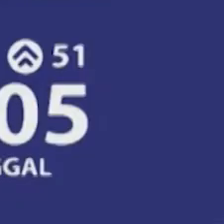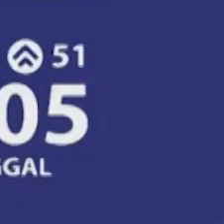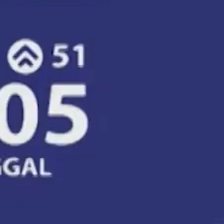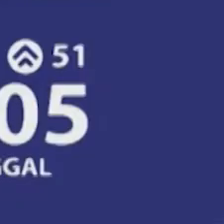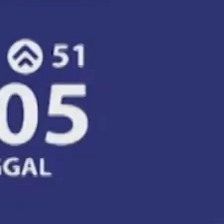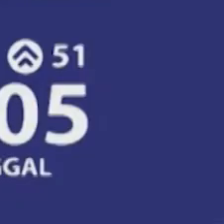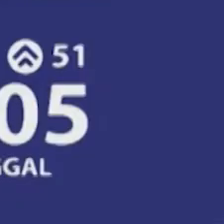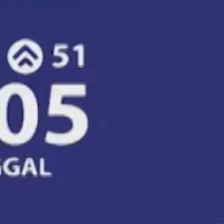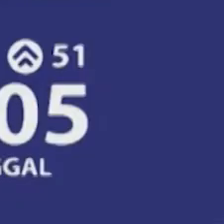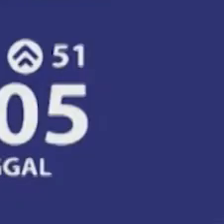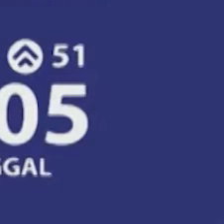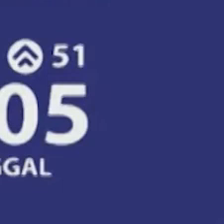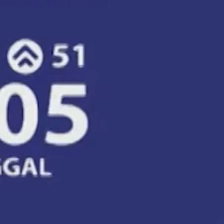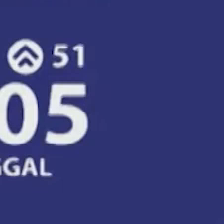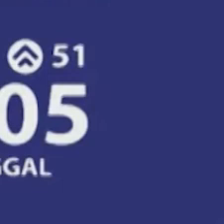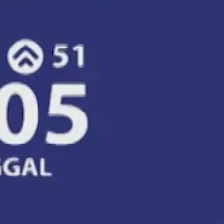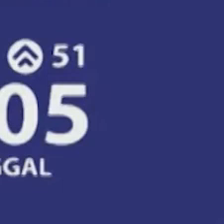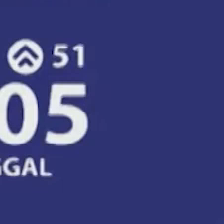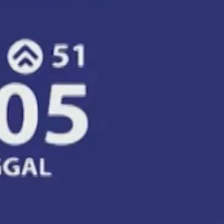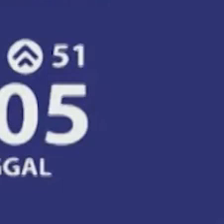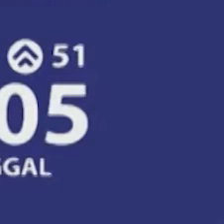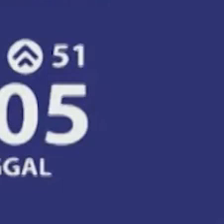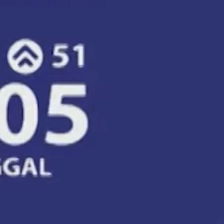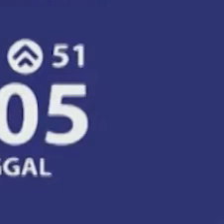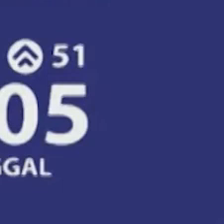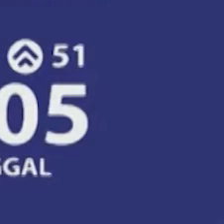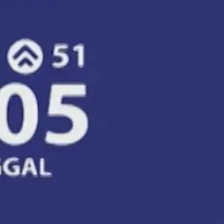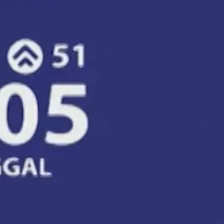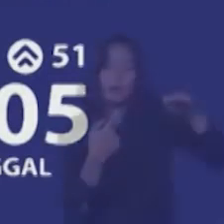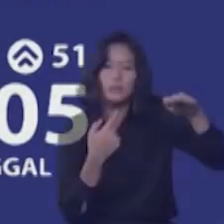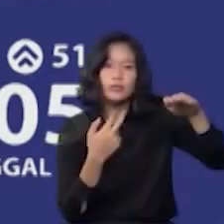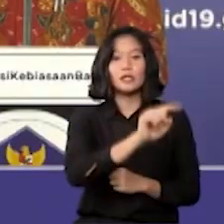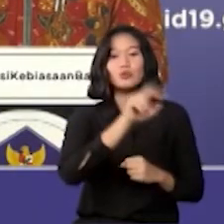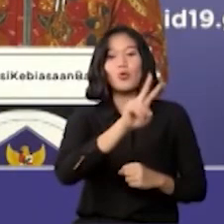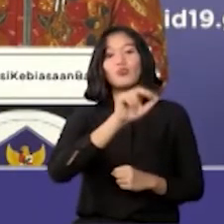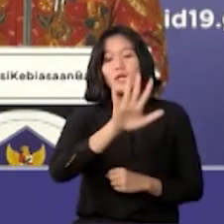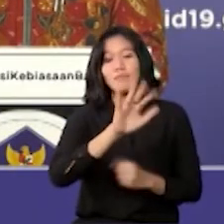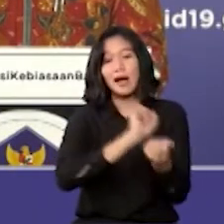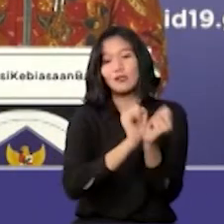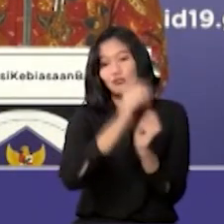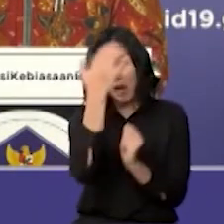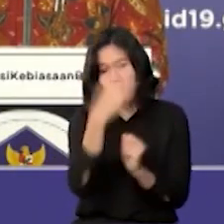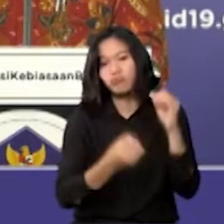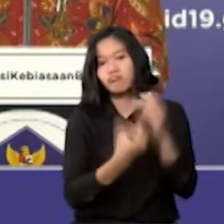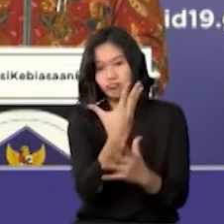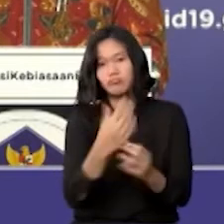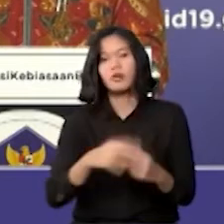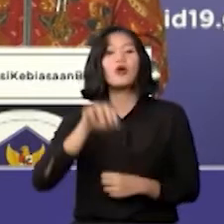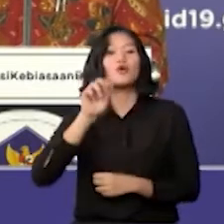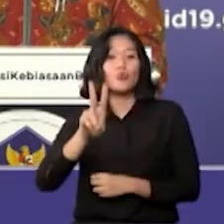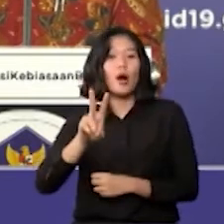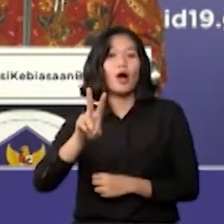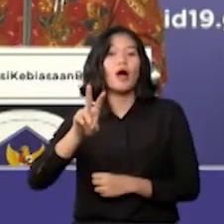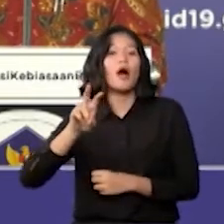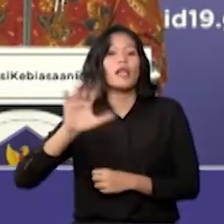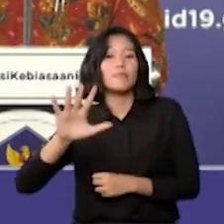Ia pun meminta semua pihak untuk berkomitmen menerapkan protokol kesehatan pencegahan coffee menjaga jarak memakai masker